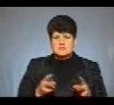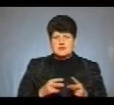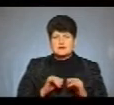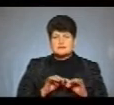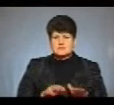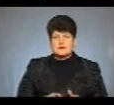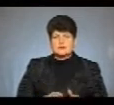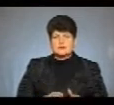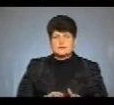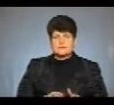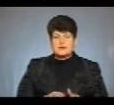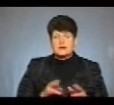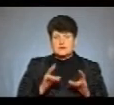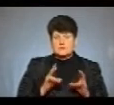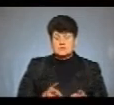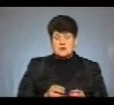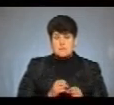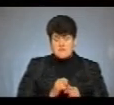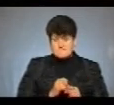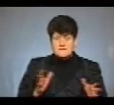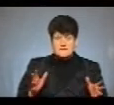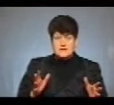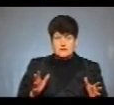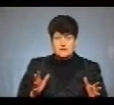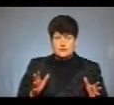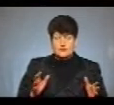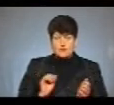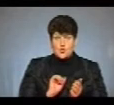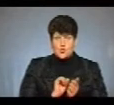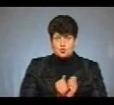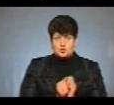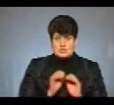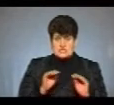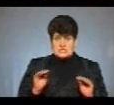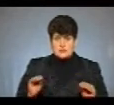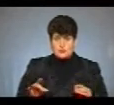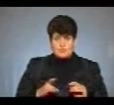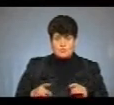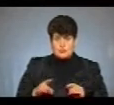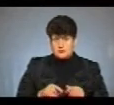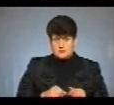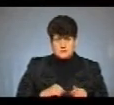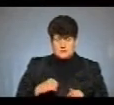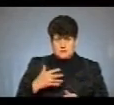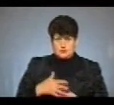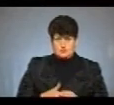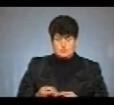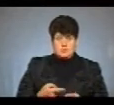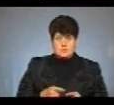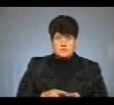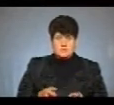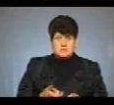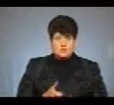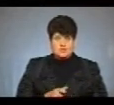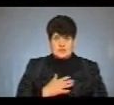Але небезпека вибуху в густо заселеному житловому районі, ви самі розумієте,